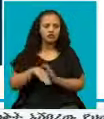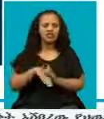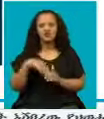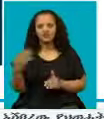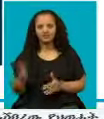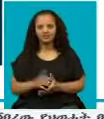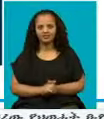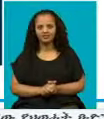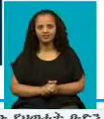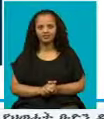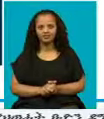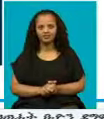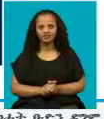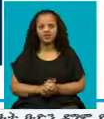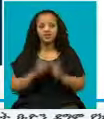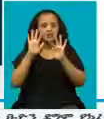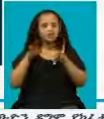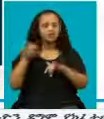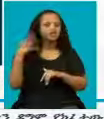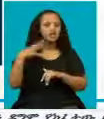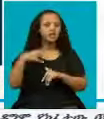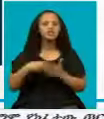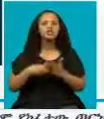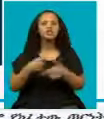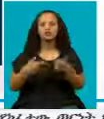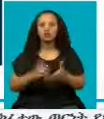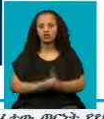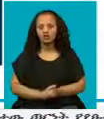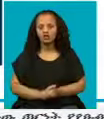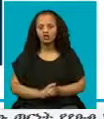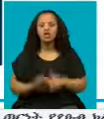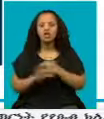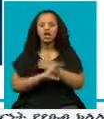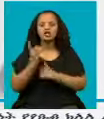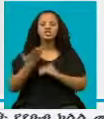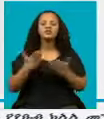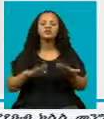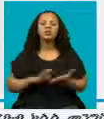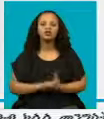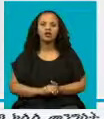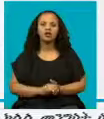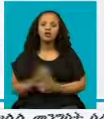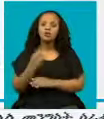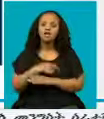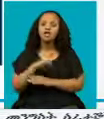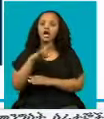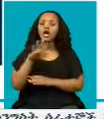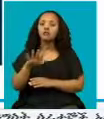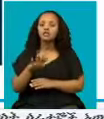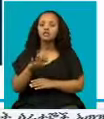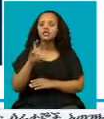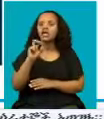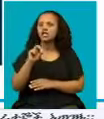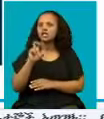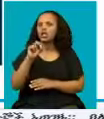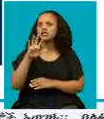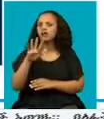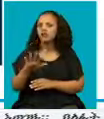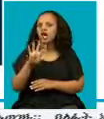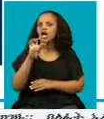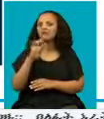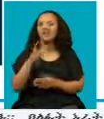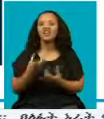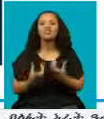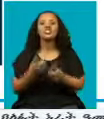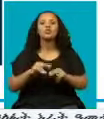ይወርዳል፣ በዝናብ በፀሐይ ይጓዛል፣ ለሀገሩ ክብር ይሞታል። በቀን 25 30 35 40